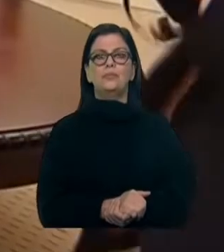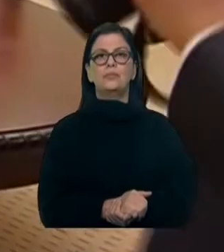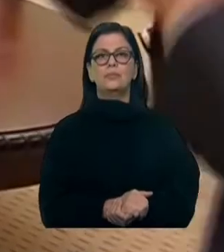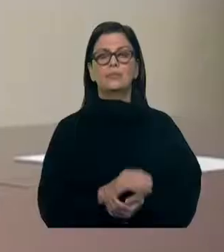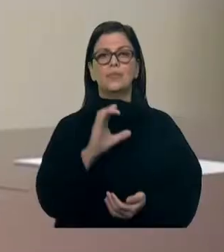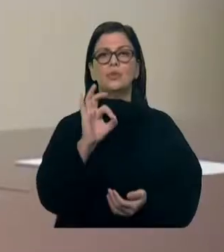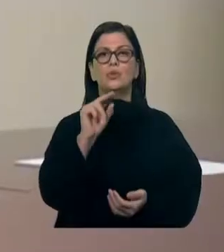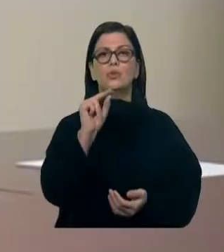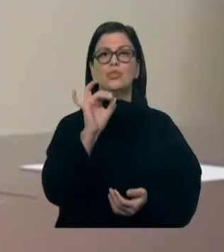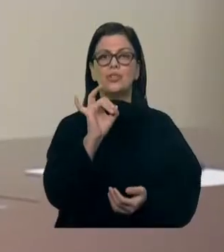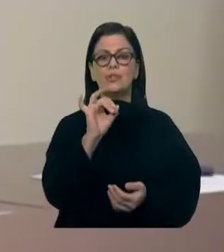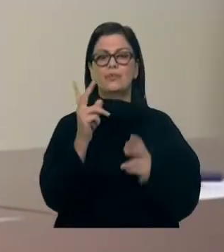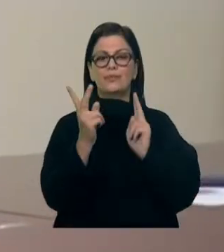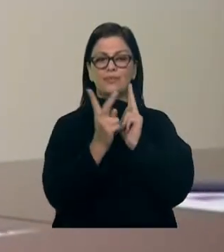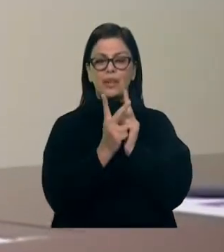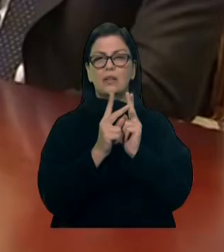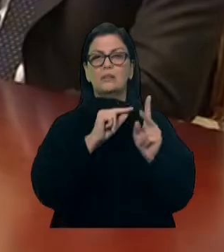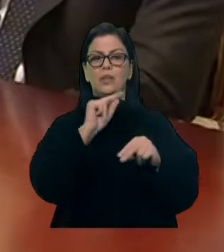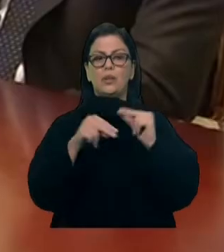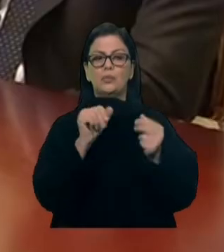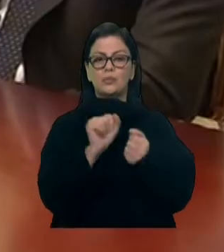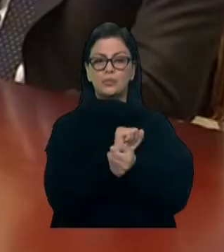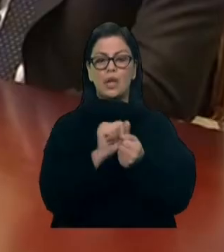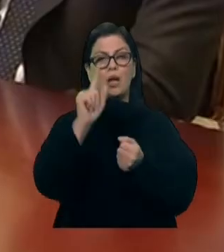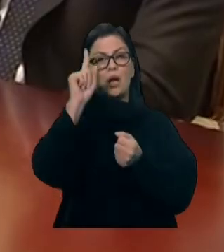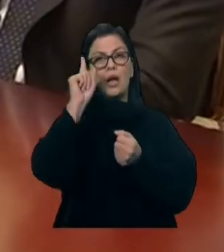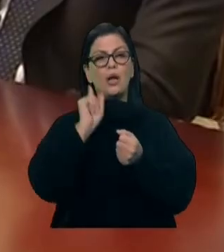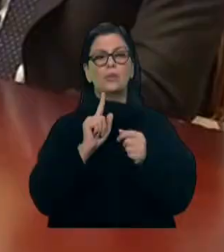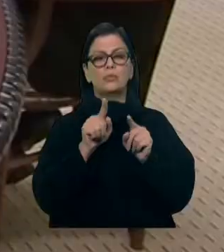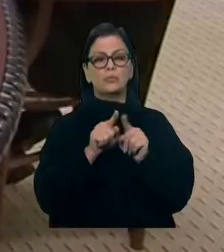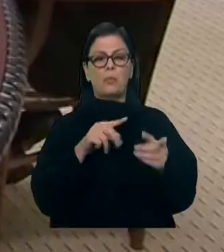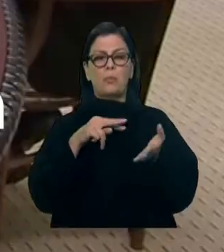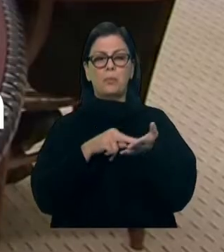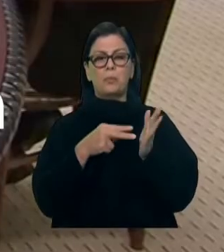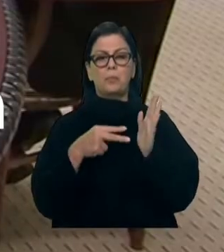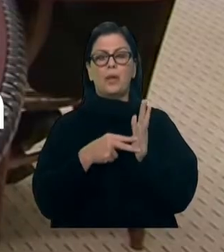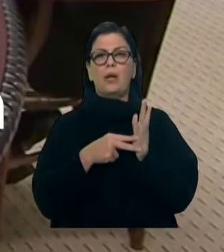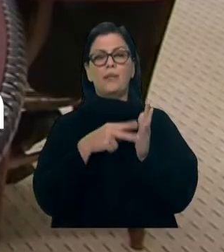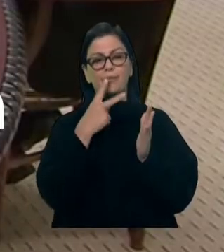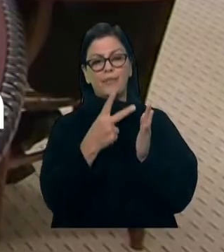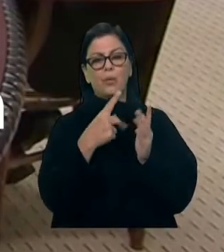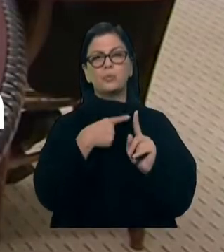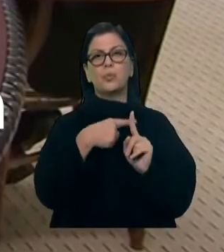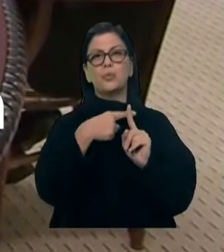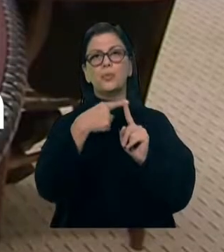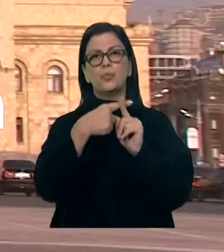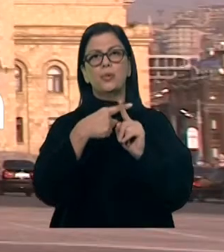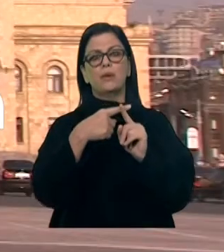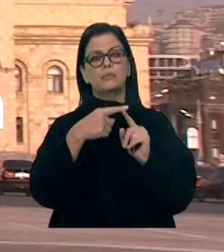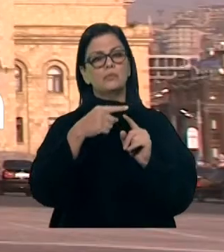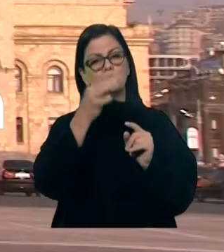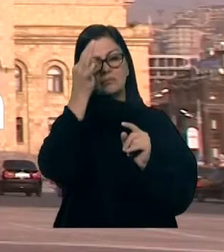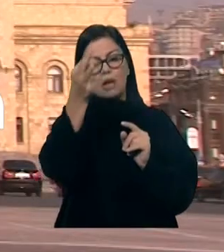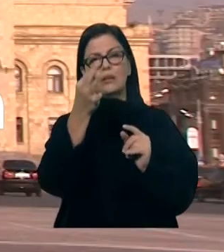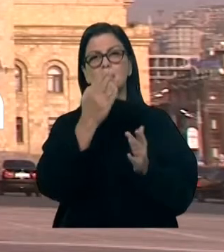Soçi görüşü və imzalanan sənəd Azərbaycanın konkret olaraq qarşısına qoyduğu məqsədlərə nail olduğunu göstərdi. Qətiyyətliyinin davamı